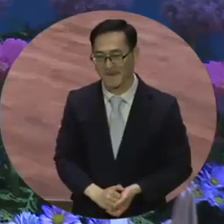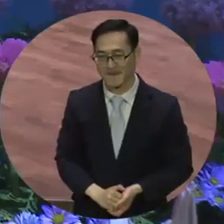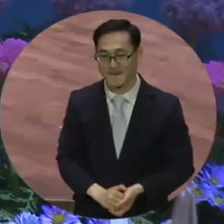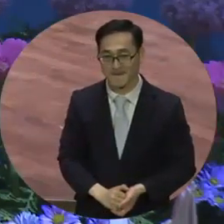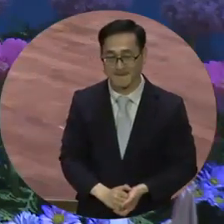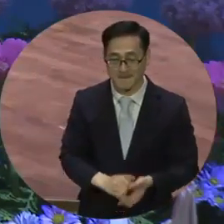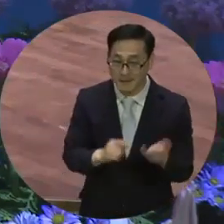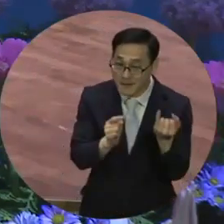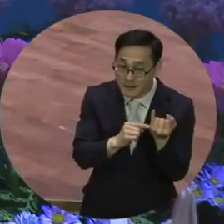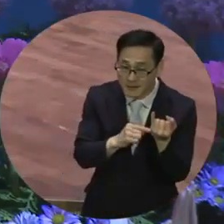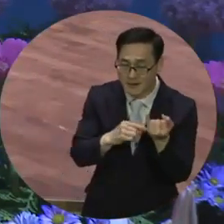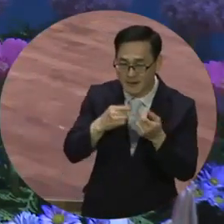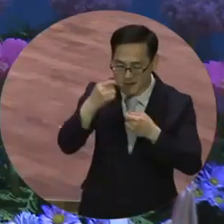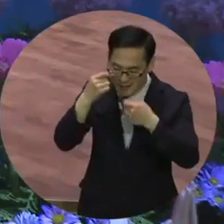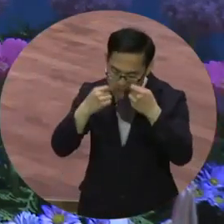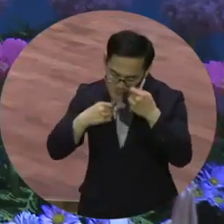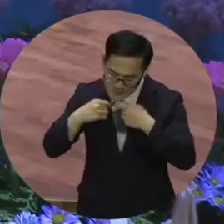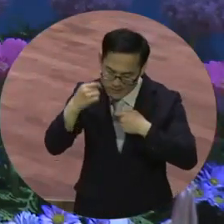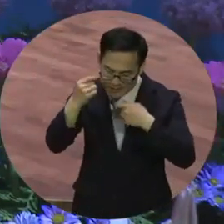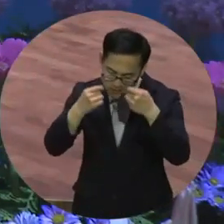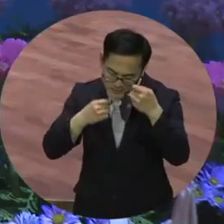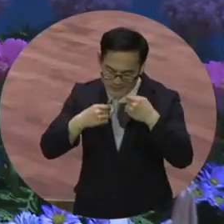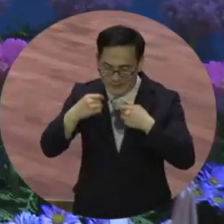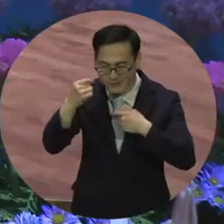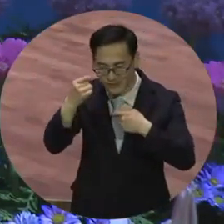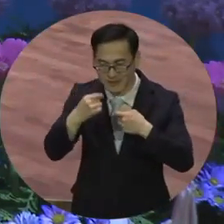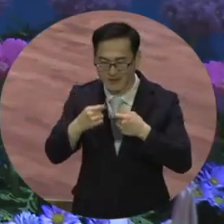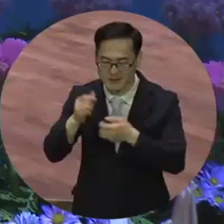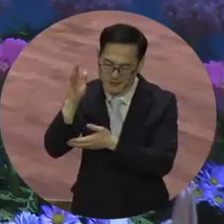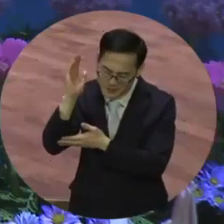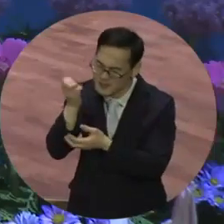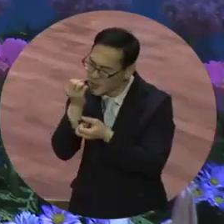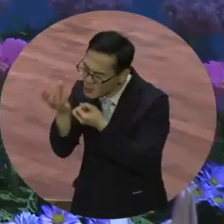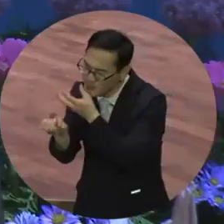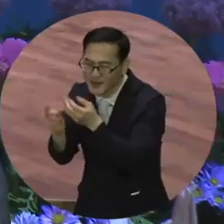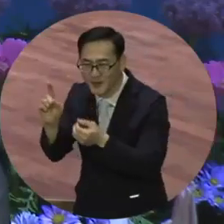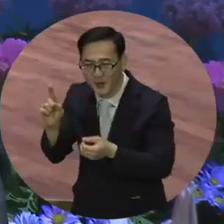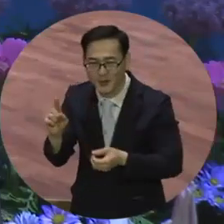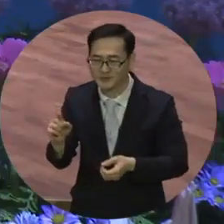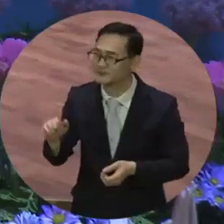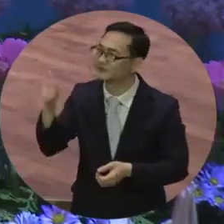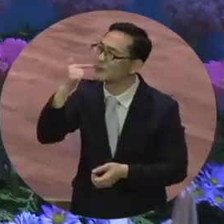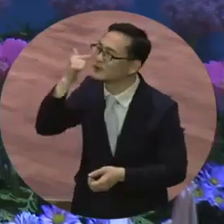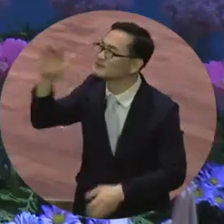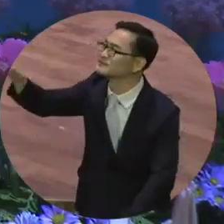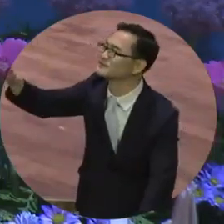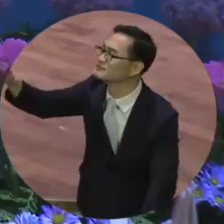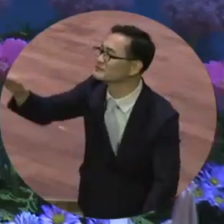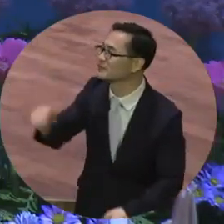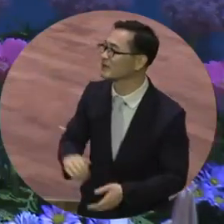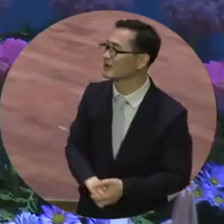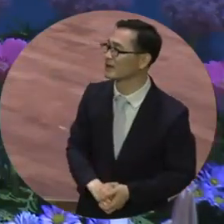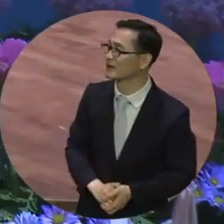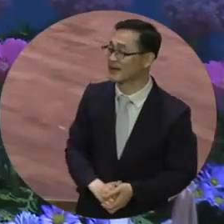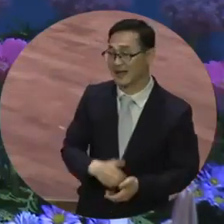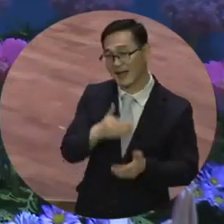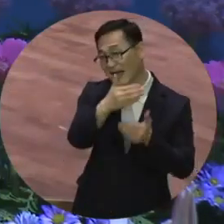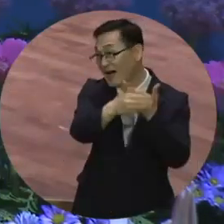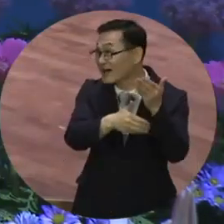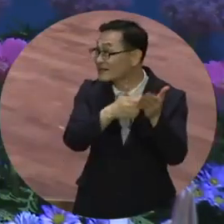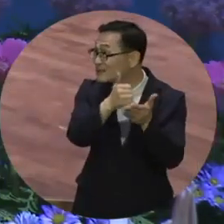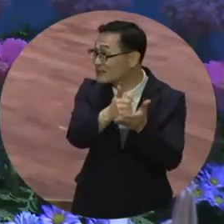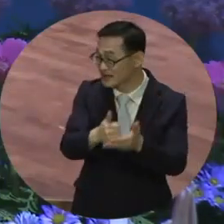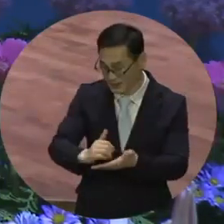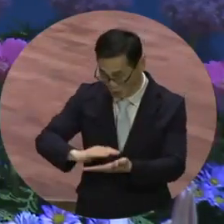그러면서 눈물의 감격의 눈물 흘리면서 목사님에게 이런 말을 했어요. 목사님, 하나님이